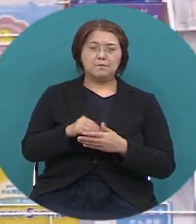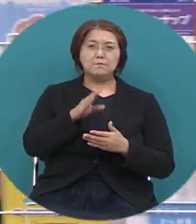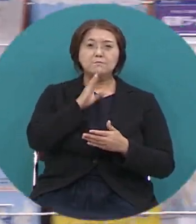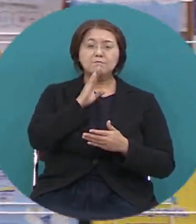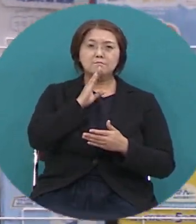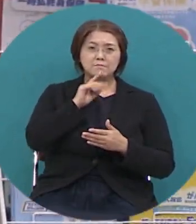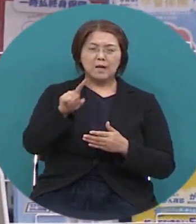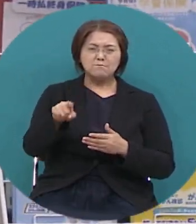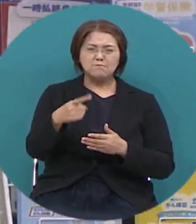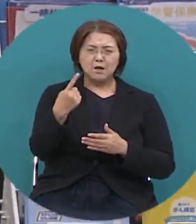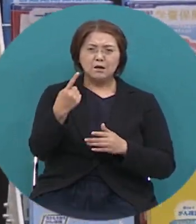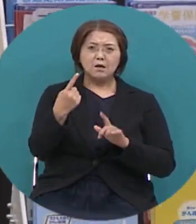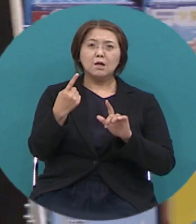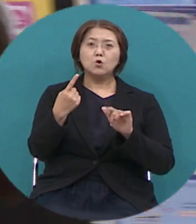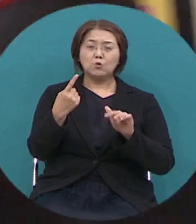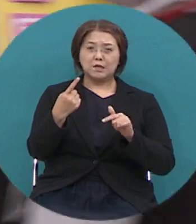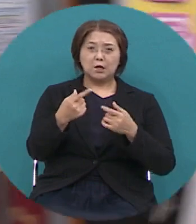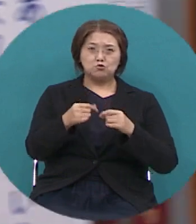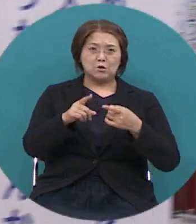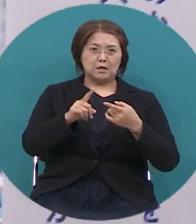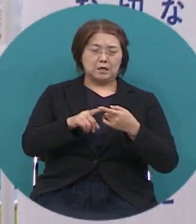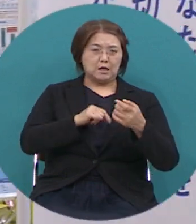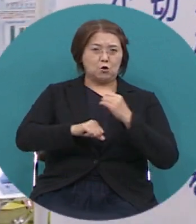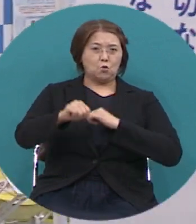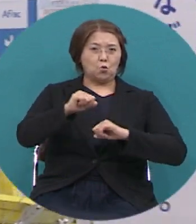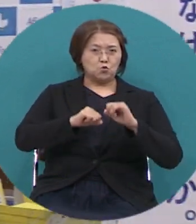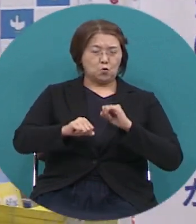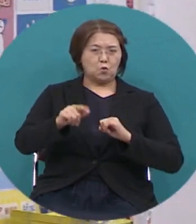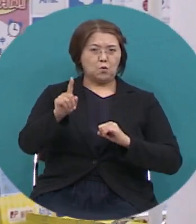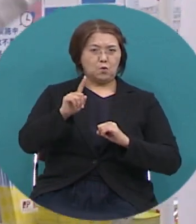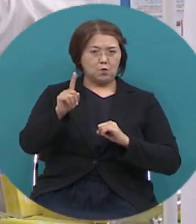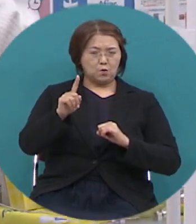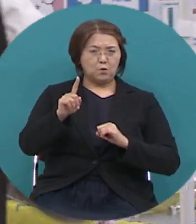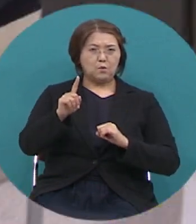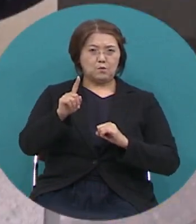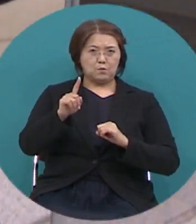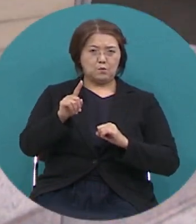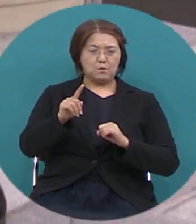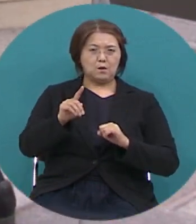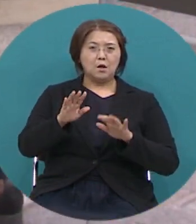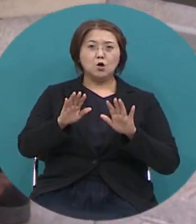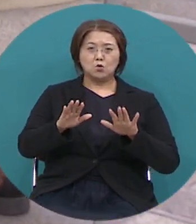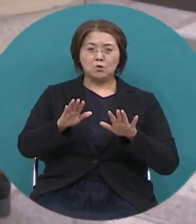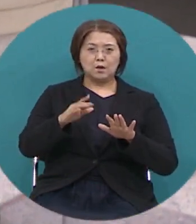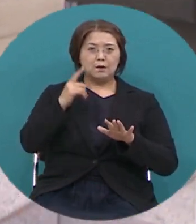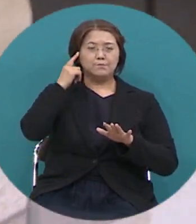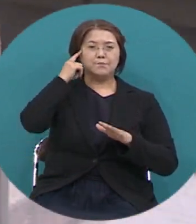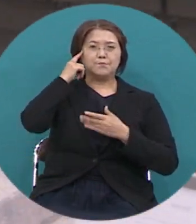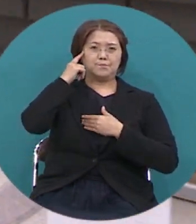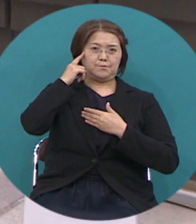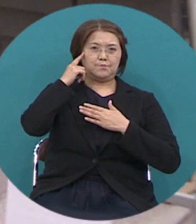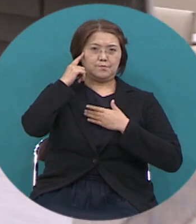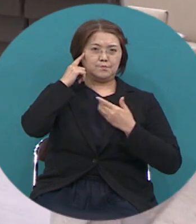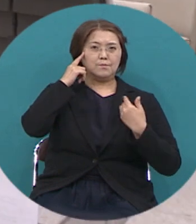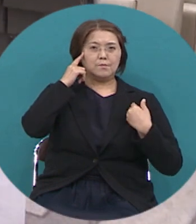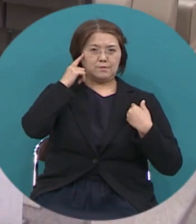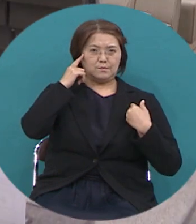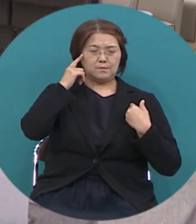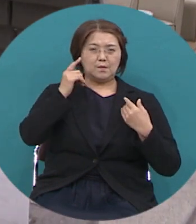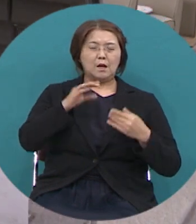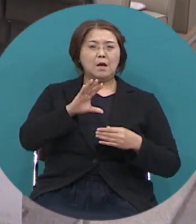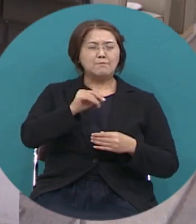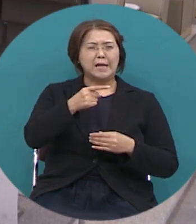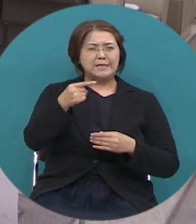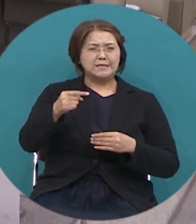ったときに具体的にどういう行動を取れるかというところまで今回 こう認識することができたので、もし万が一